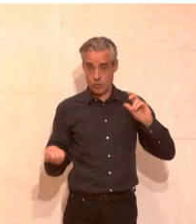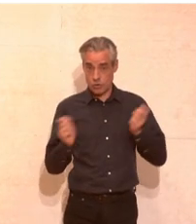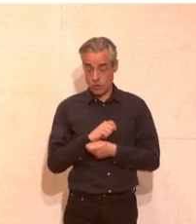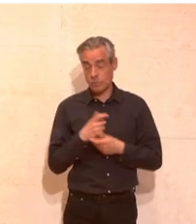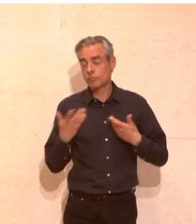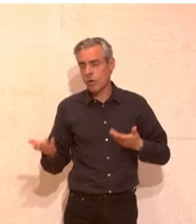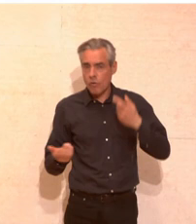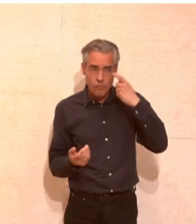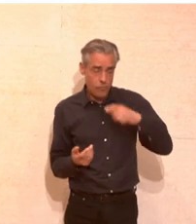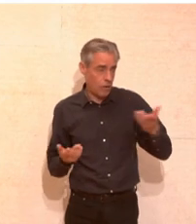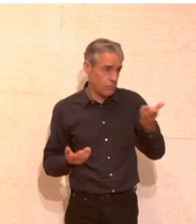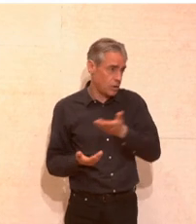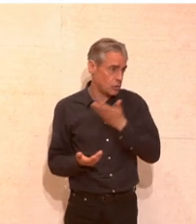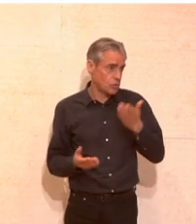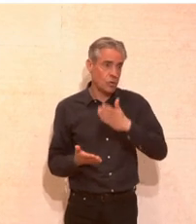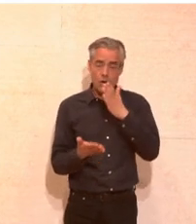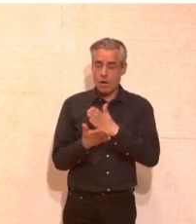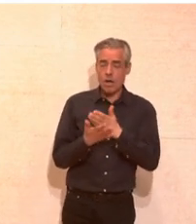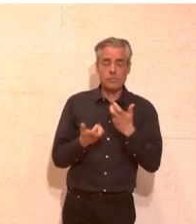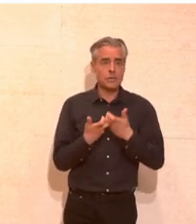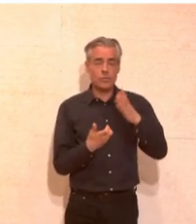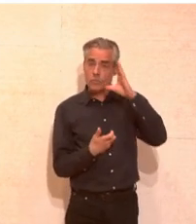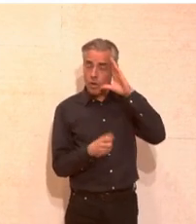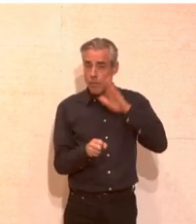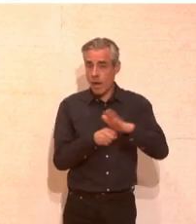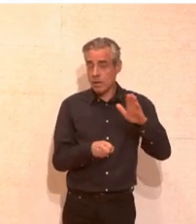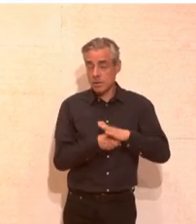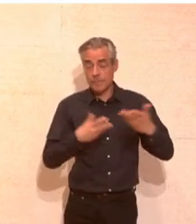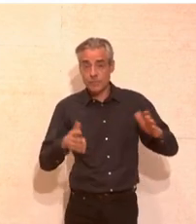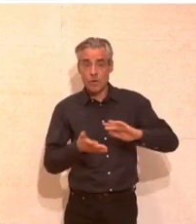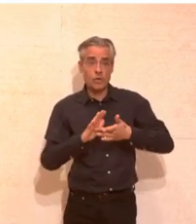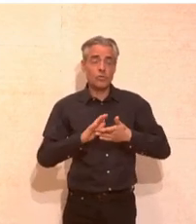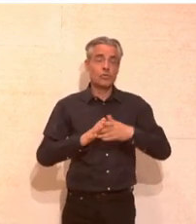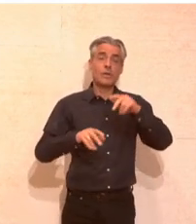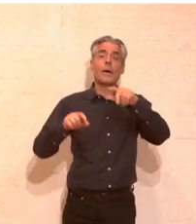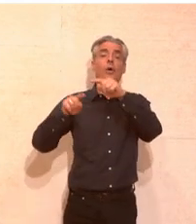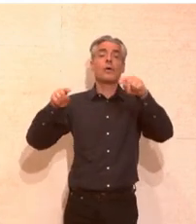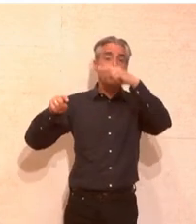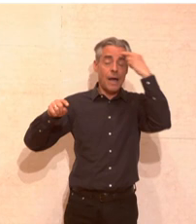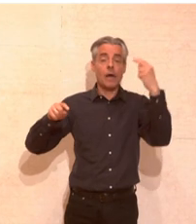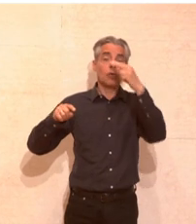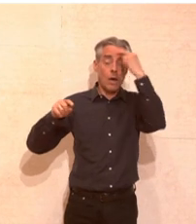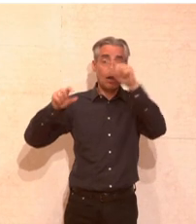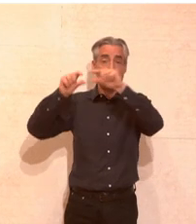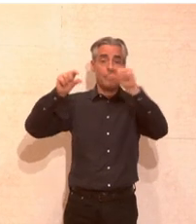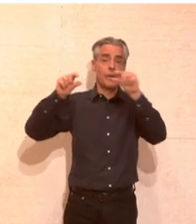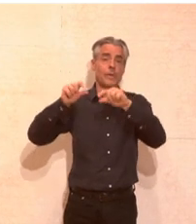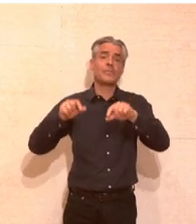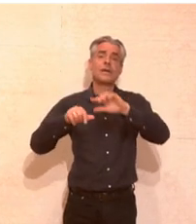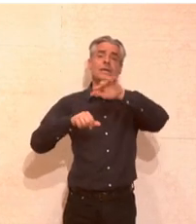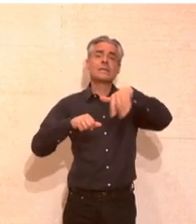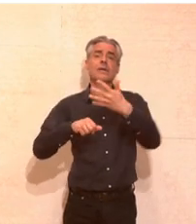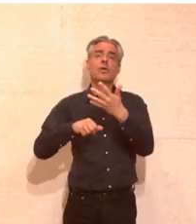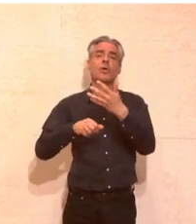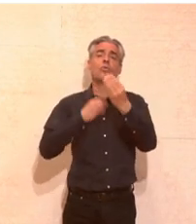comportements, et ça vous le voyez hein, dans les classes, quand on ne dort pas assez, toutes les barres en noir, là, c'est ceux qui dorment 5 heures ou